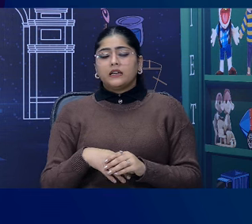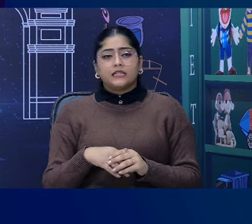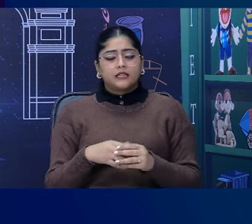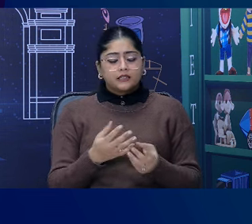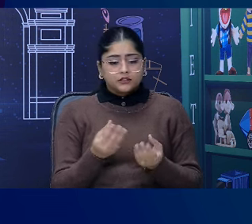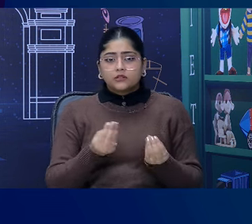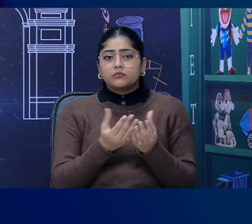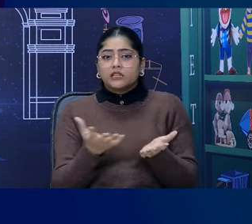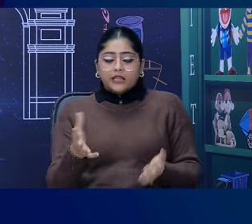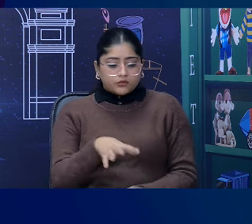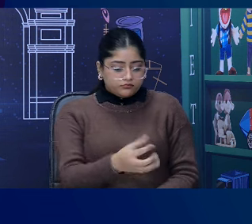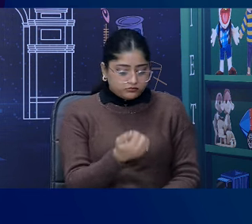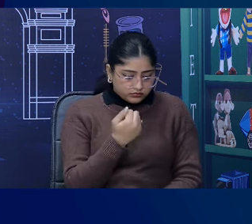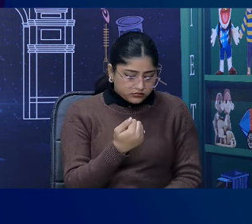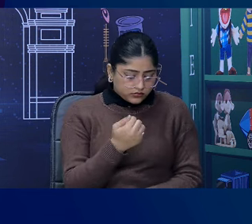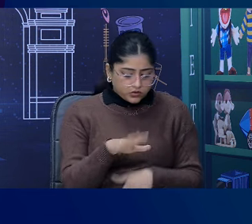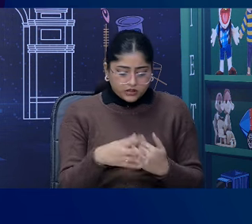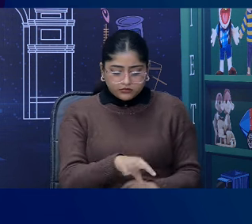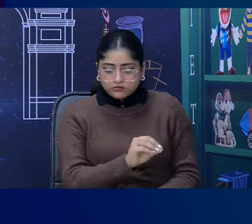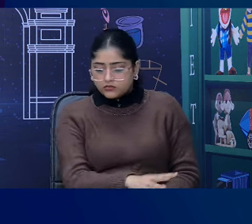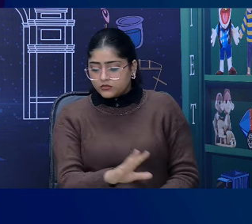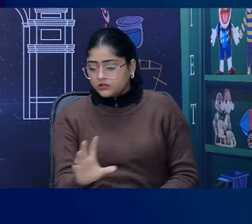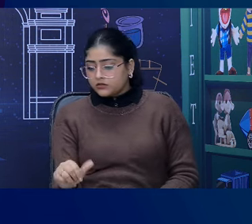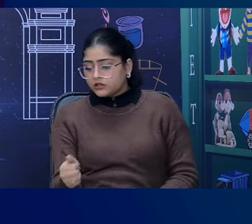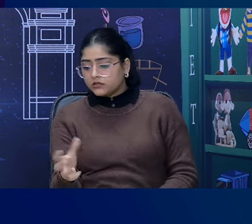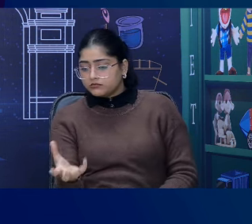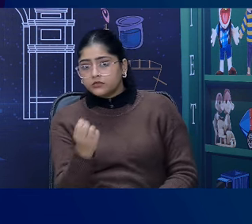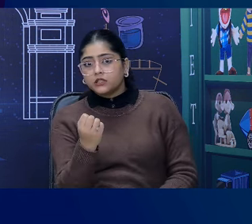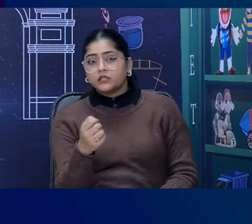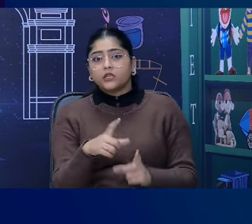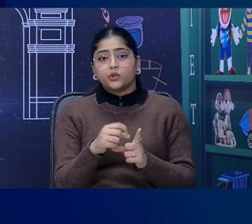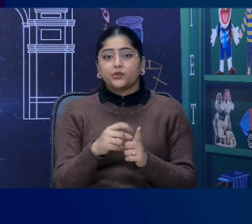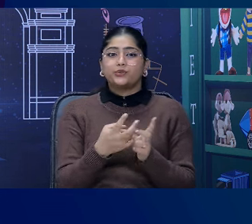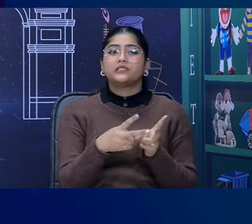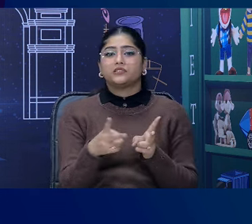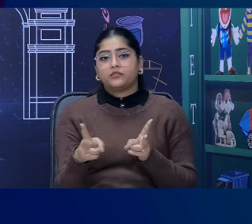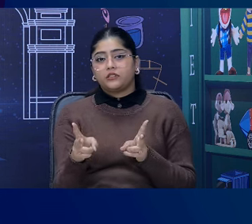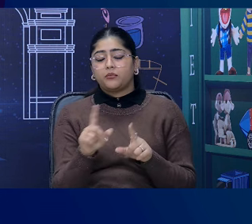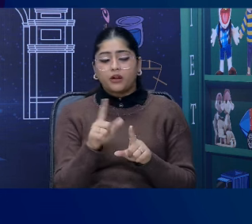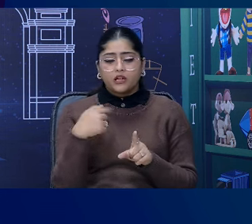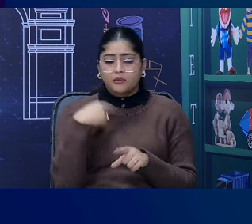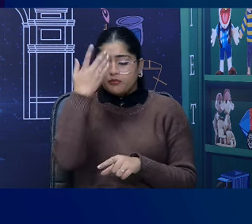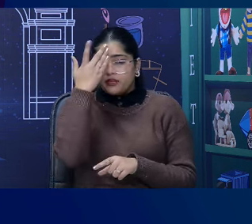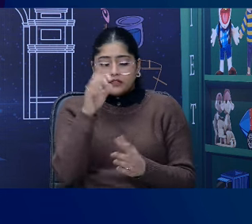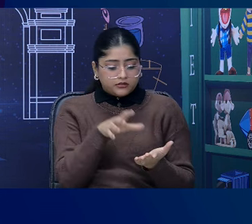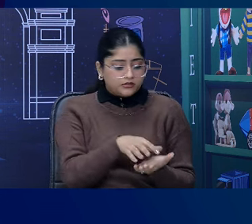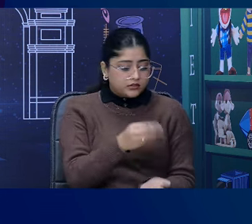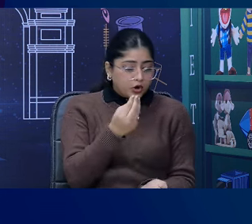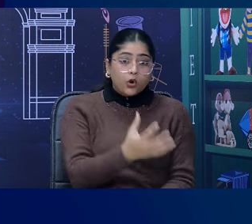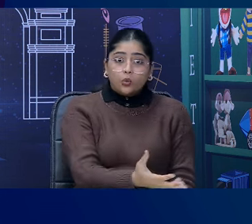उठा रहे कभी रख रहे हैं हाथ में कुछ पकड़ा है लेकिन समझ नहीं आ रहा है कि हमें उससे क्या करना है नेल